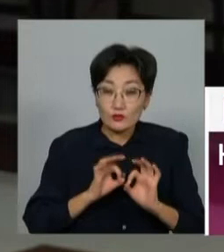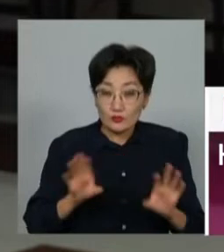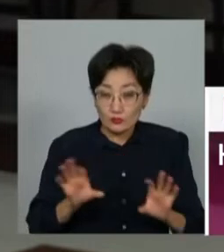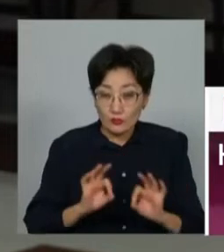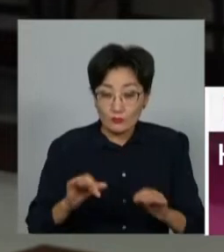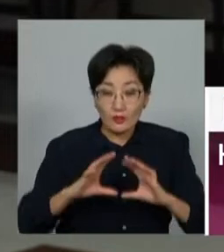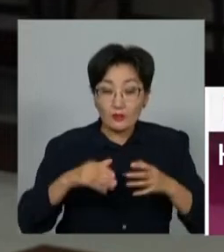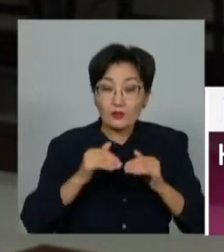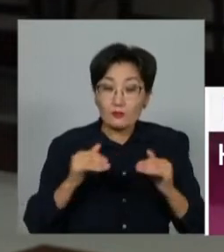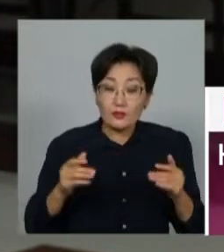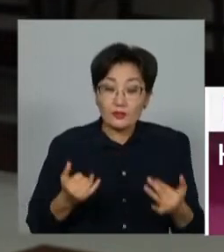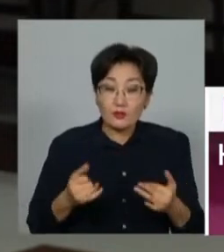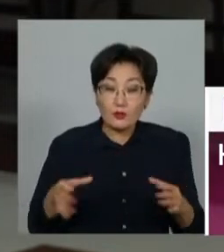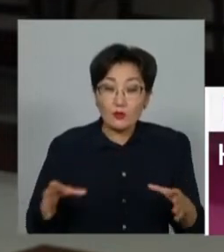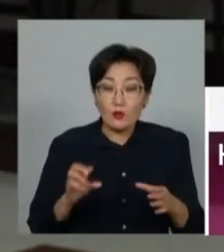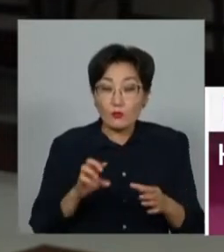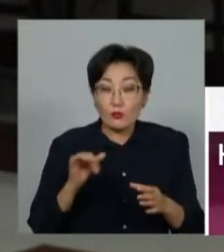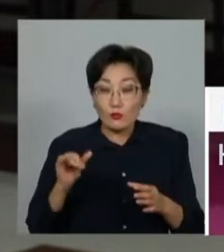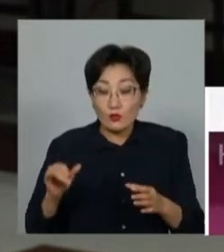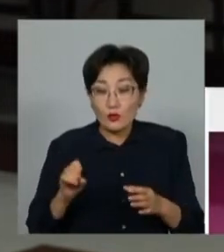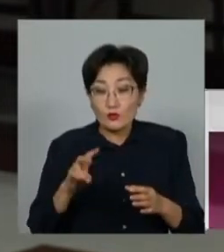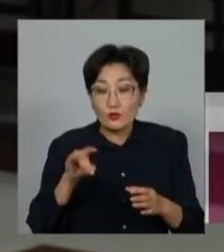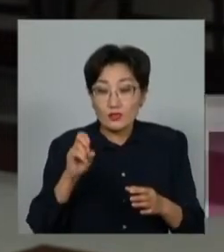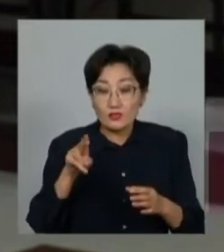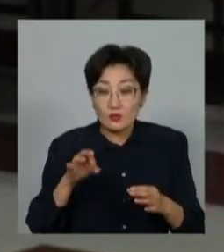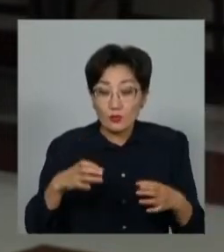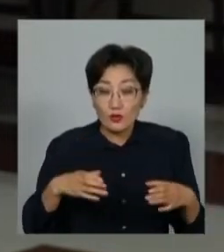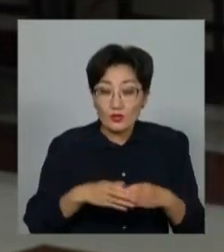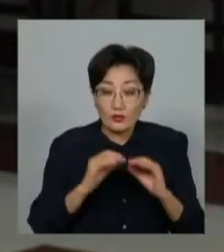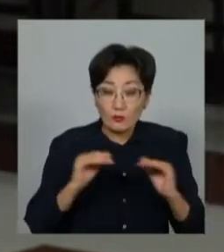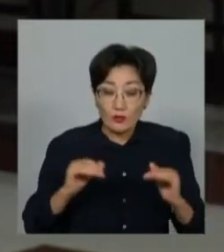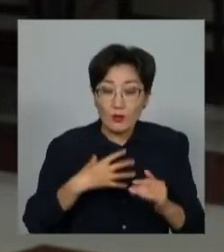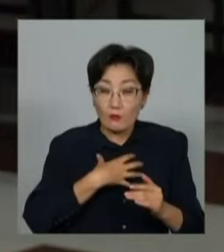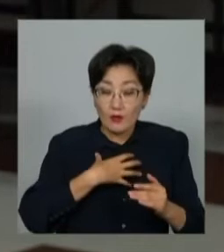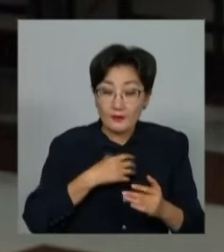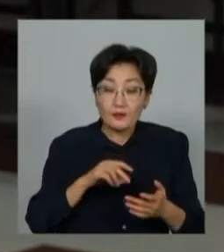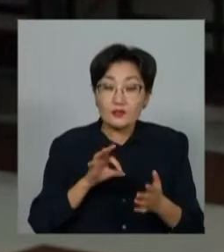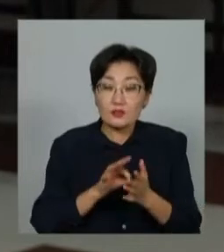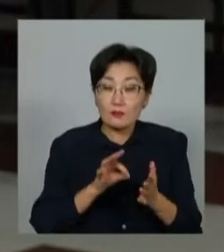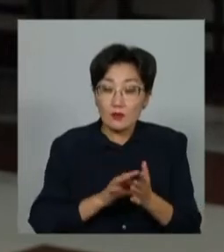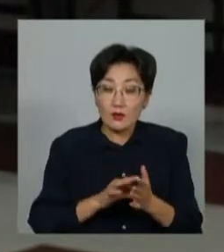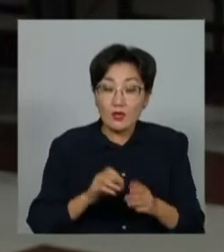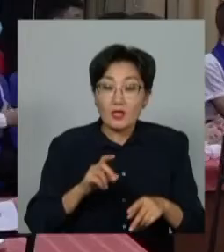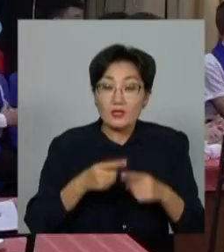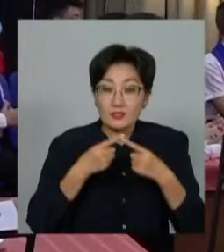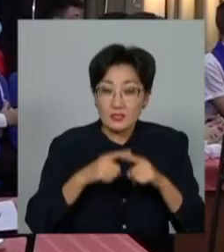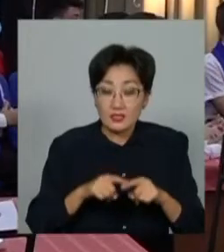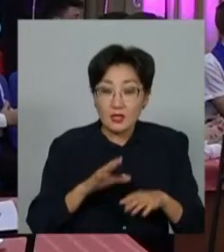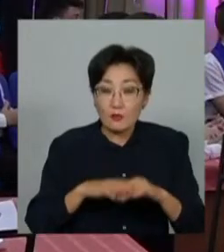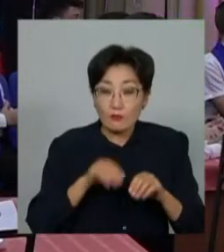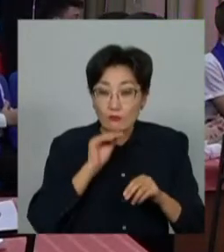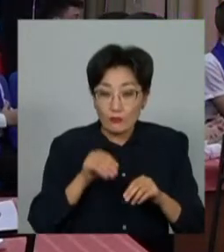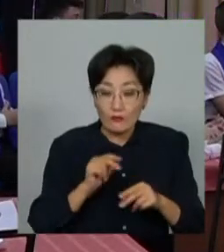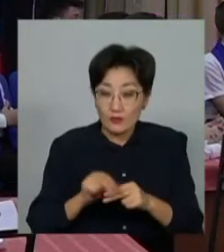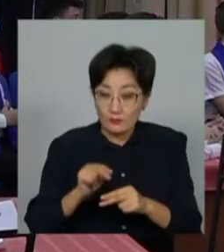Және әлемдік деңгейде қазір Біріккен Ұлттар Ұйымы, ЮНЕСКО деңгейінде маңызды мақсат болып есептелген техникалық және кәсіптік білім беру. Салтанатты